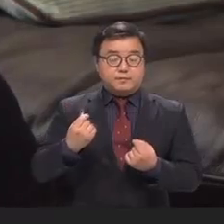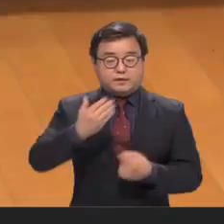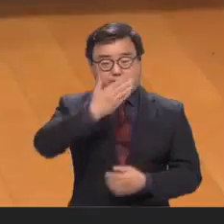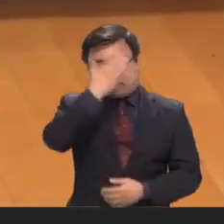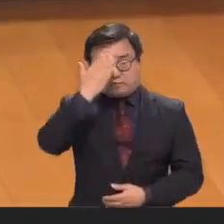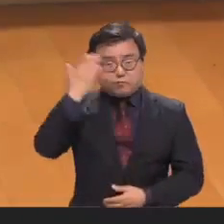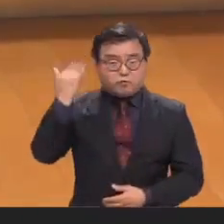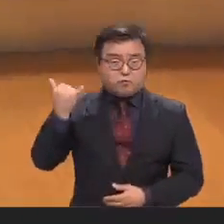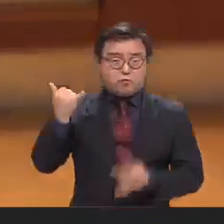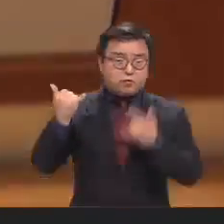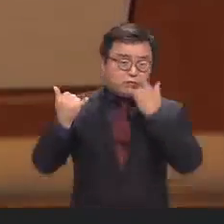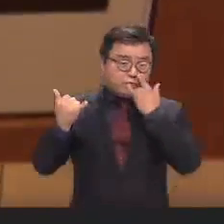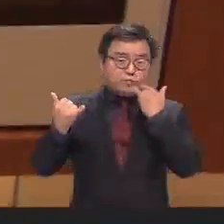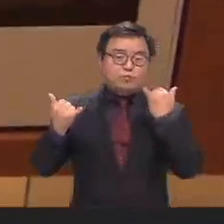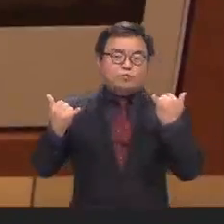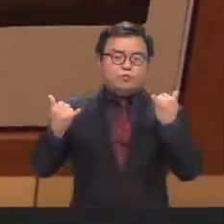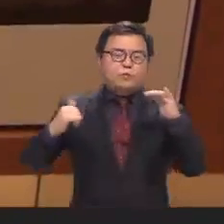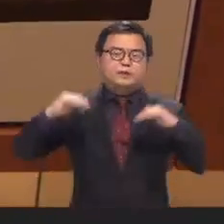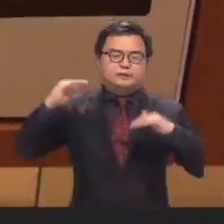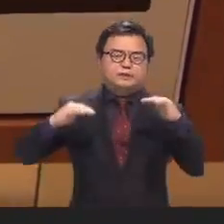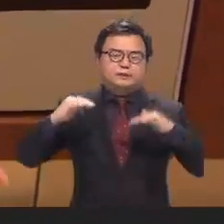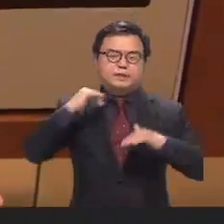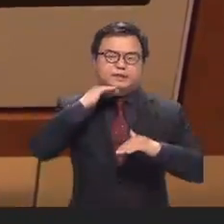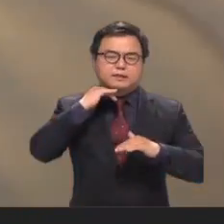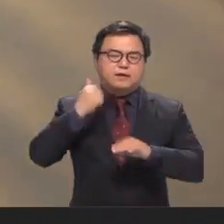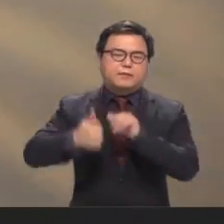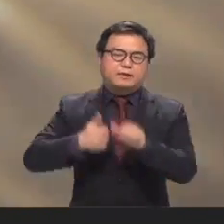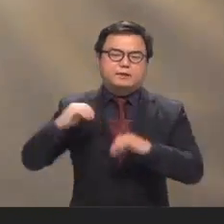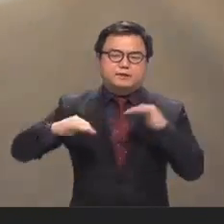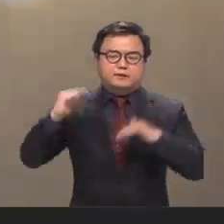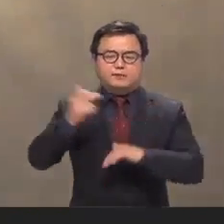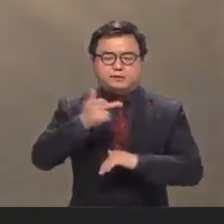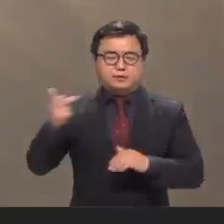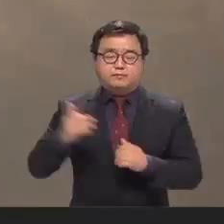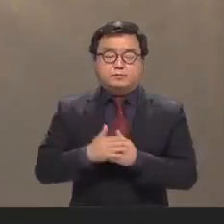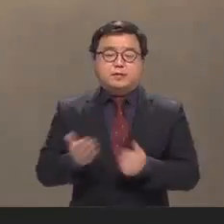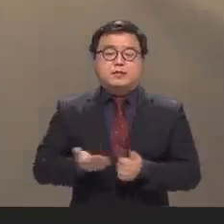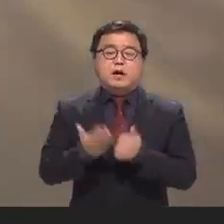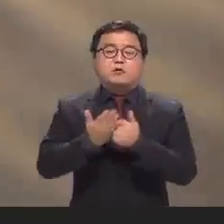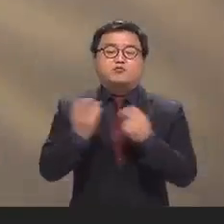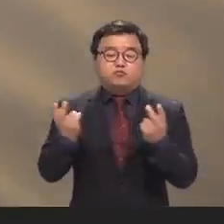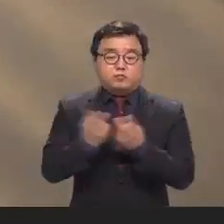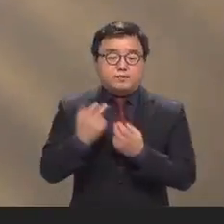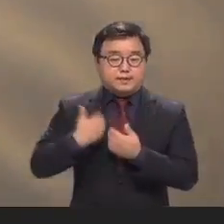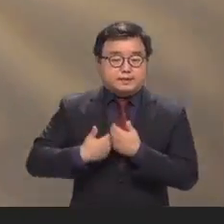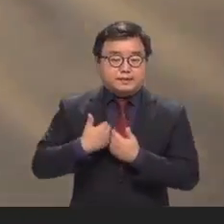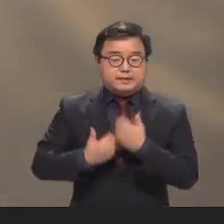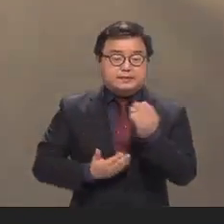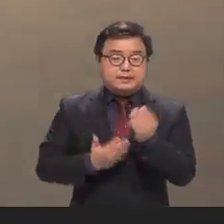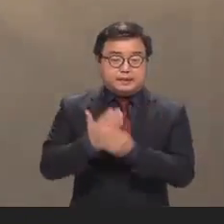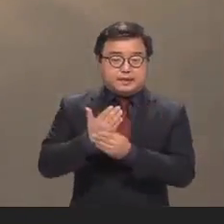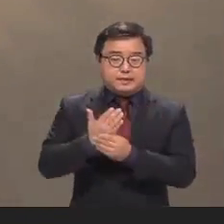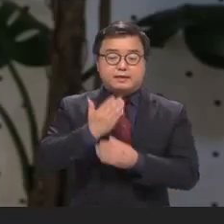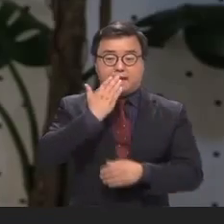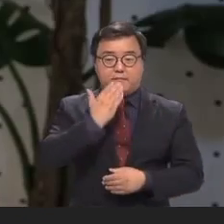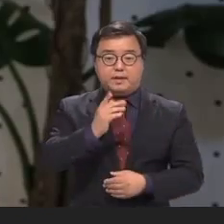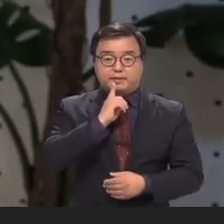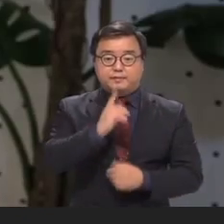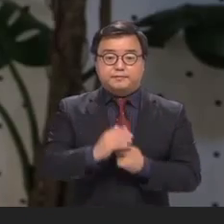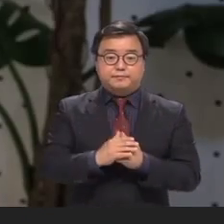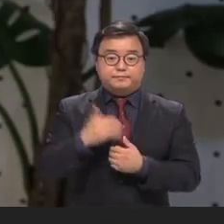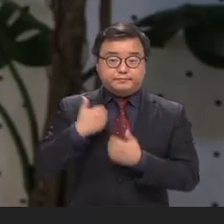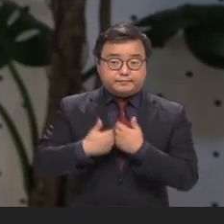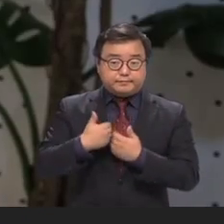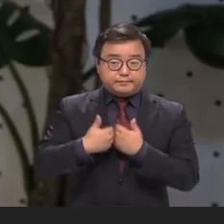세대차는 적지 않습니다. 양육법을 둘러싼 갈등이 불거질 수 있다는 얘기인데요.